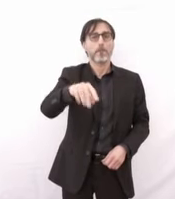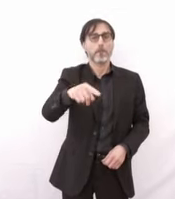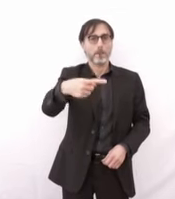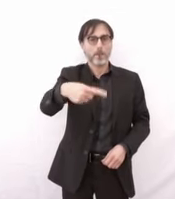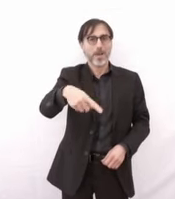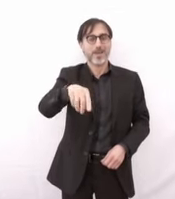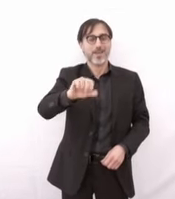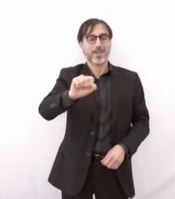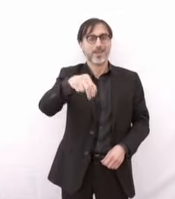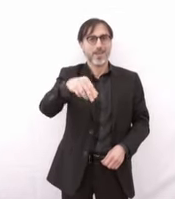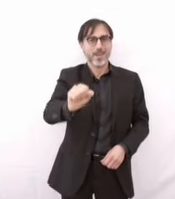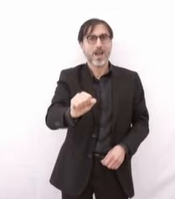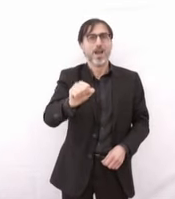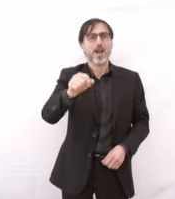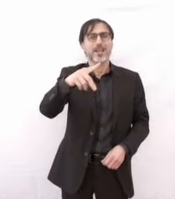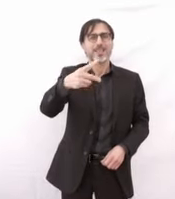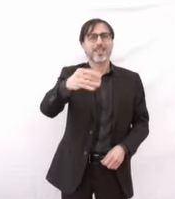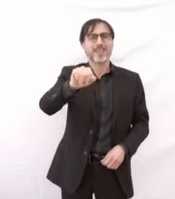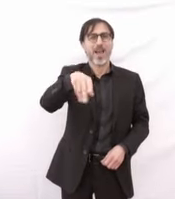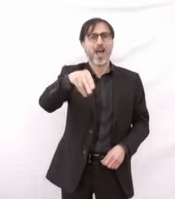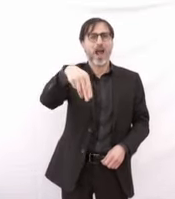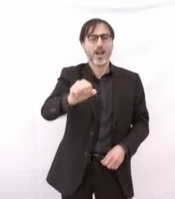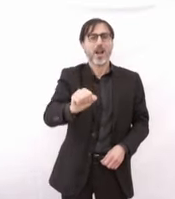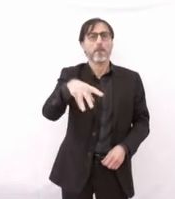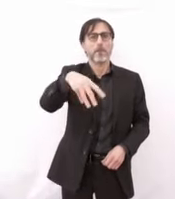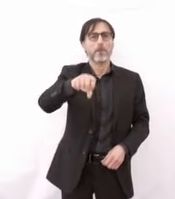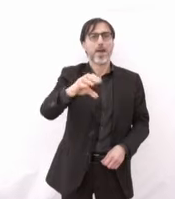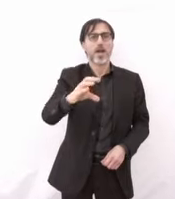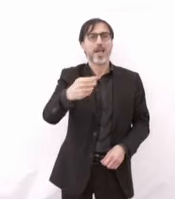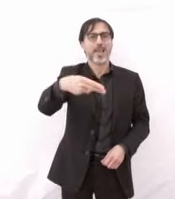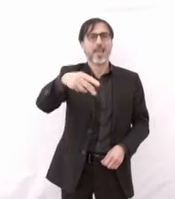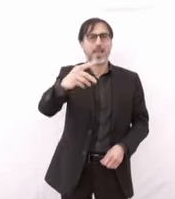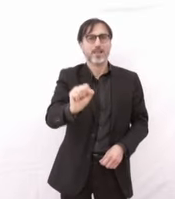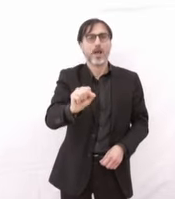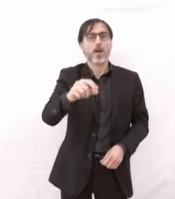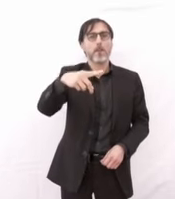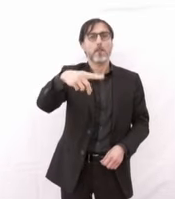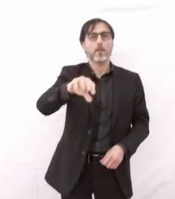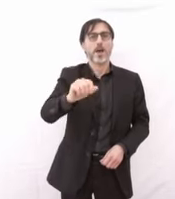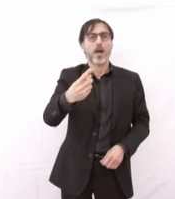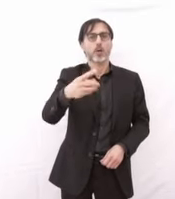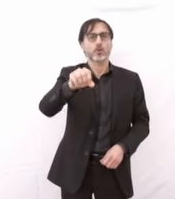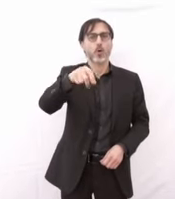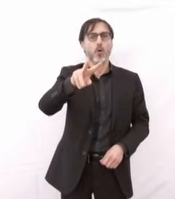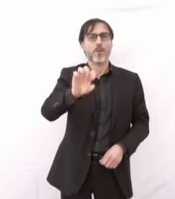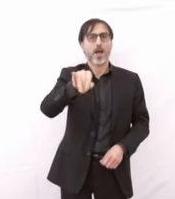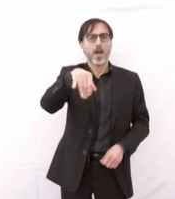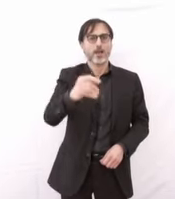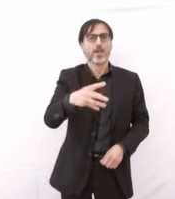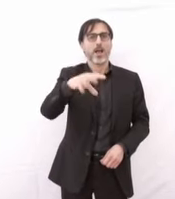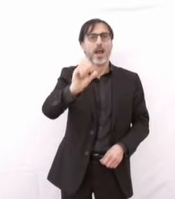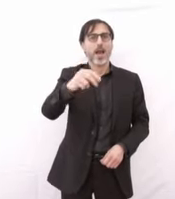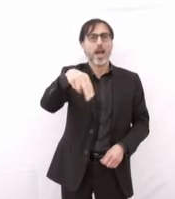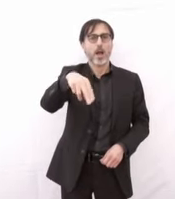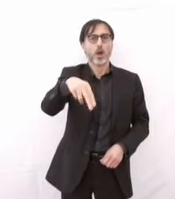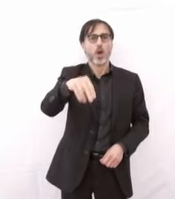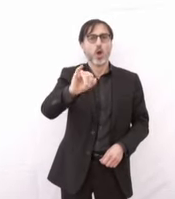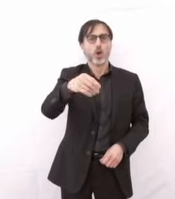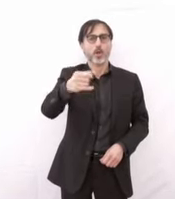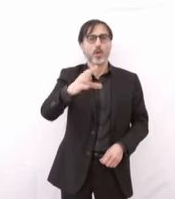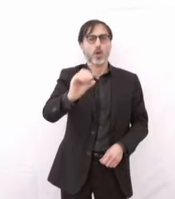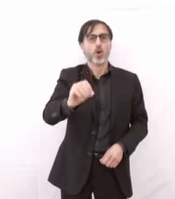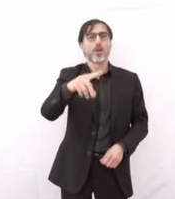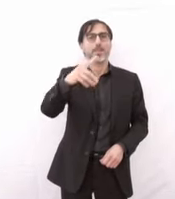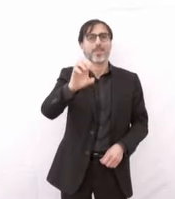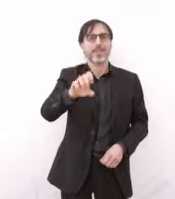Macheda, Mario Diana, Marco Padovani, Gianluca Canonico, Domenico De Maio,